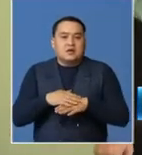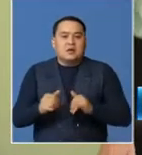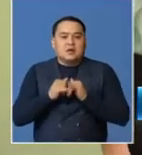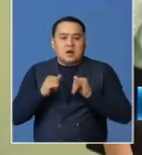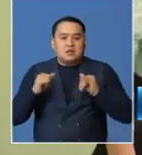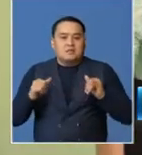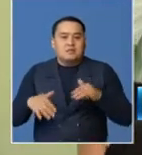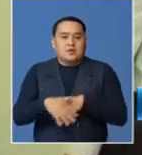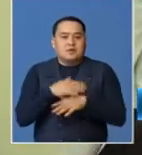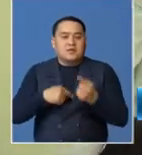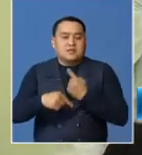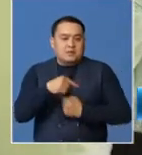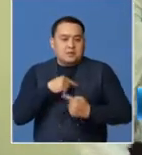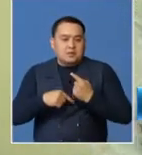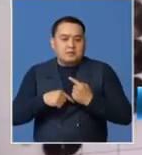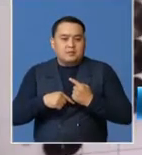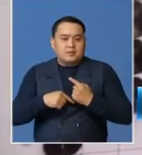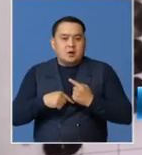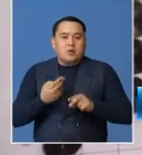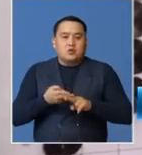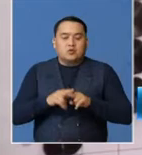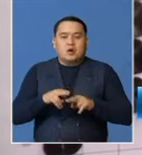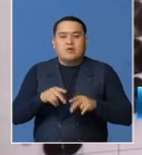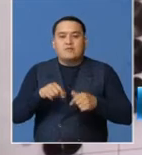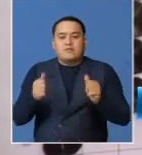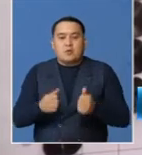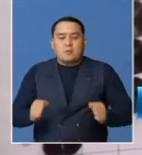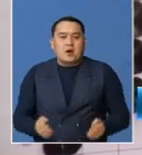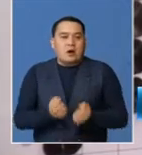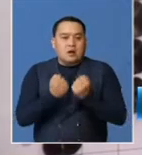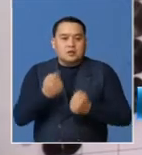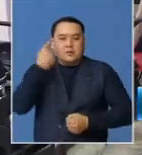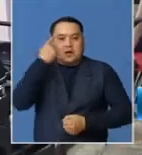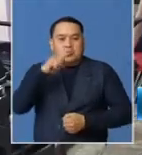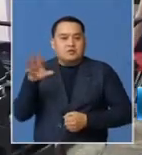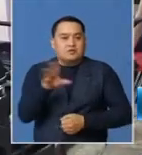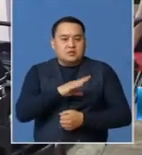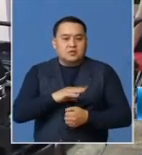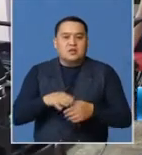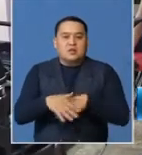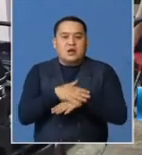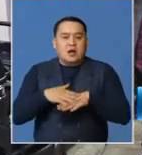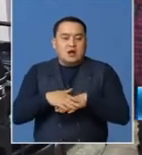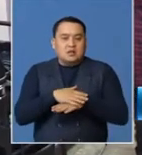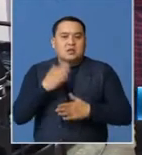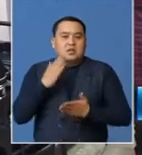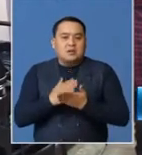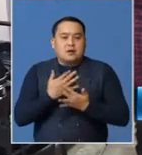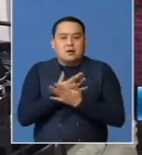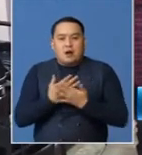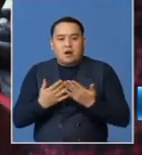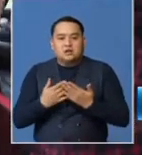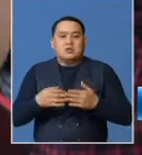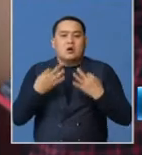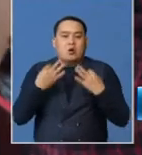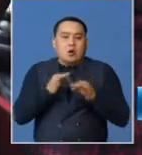развитие массового предпринимательства». Подобным формам поддержки, где предусмотрены все слои населения, имеются различные